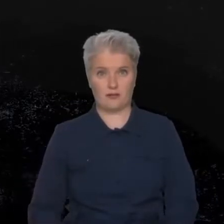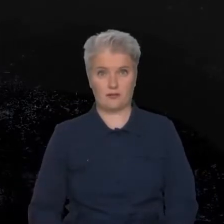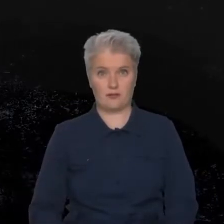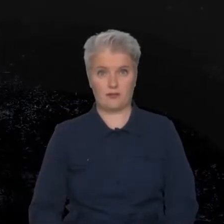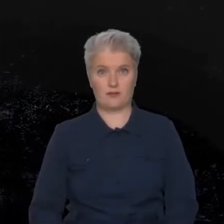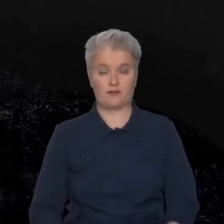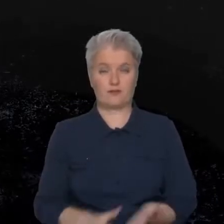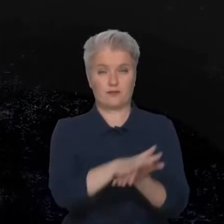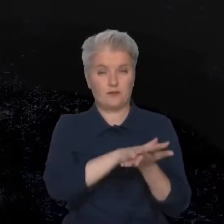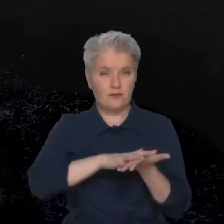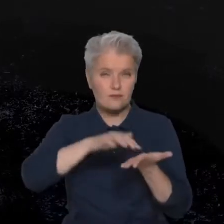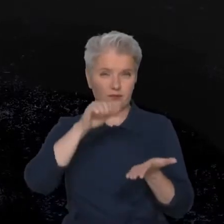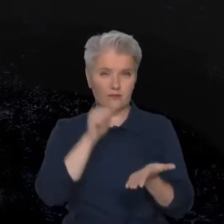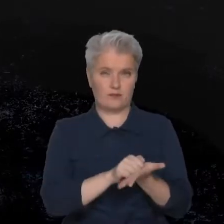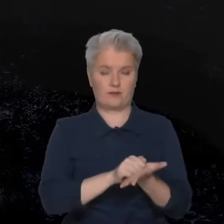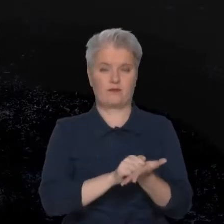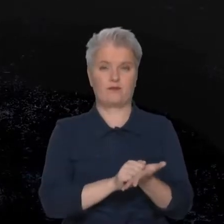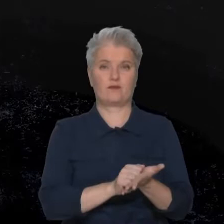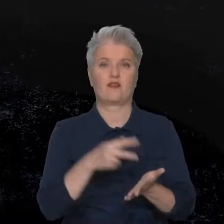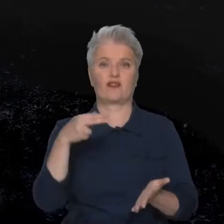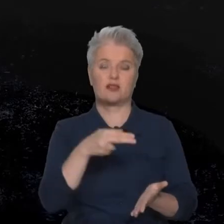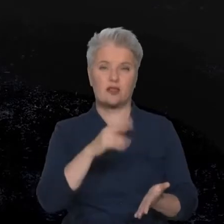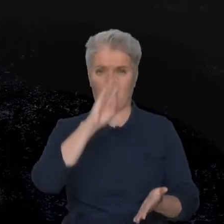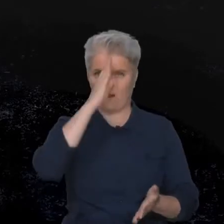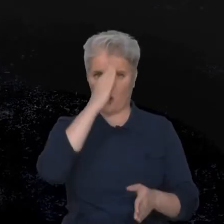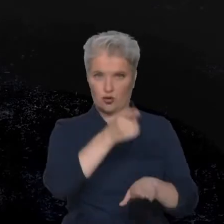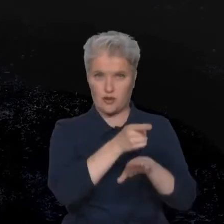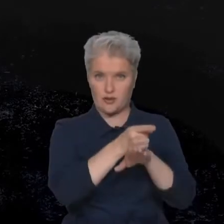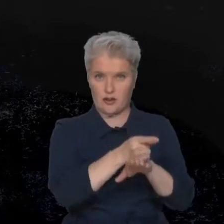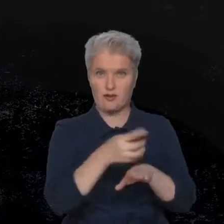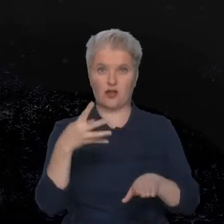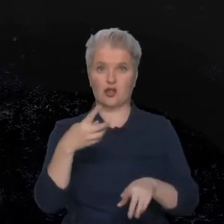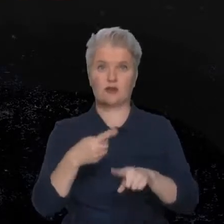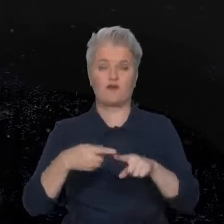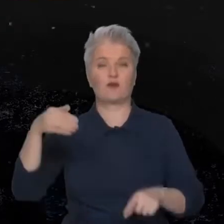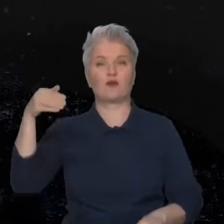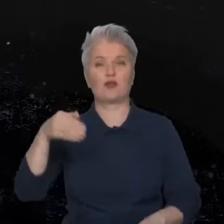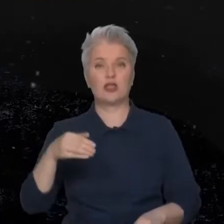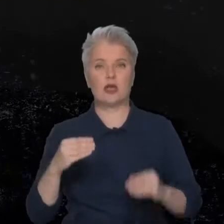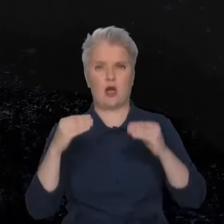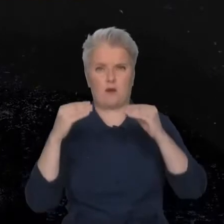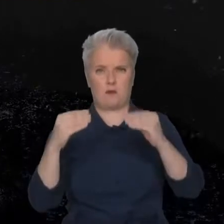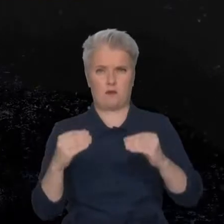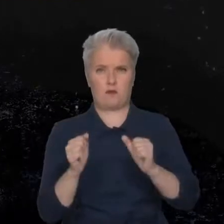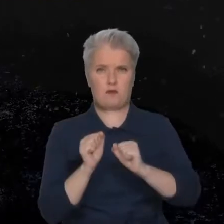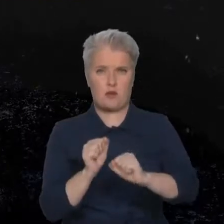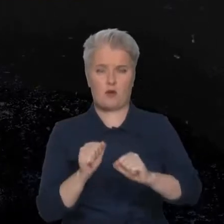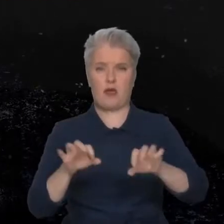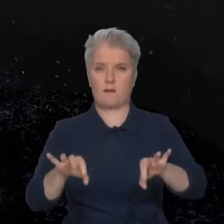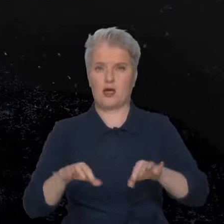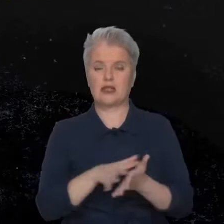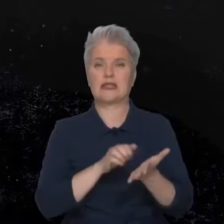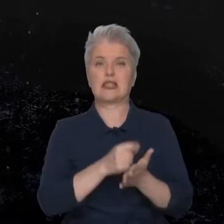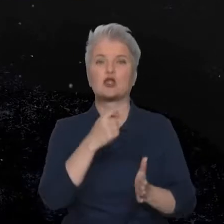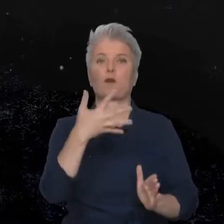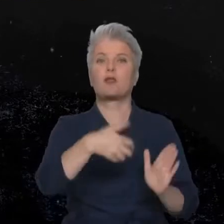На Брухтнаші військові перетворили понад 2 тисячі ворожих танків та майже 4,5 тисячі бронемашин. Знищили 156